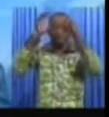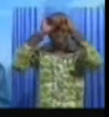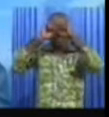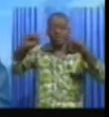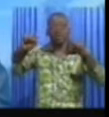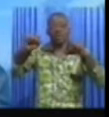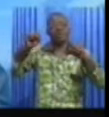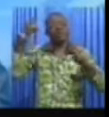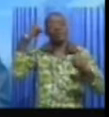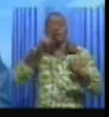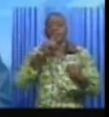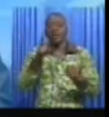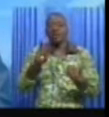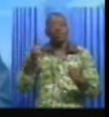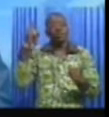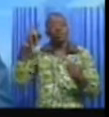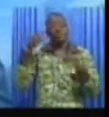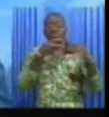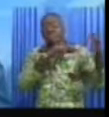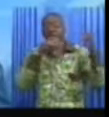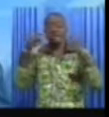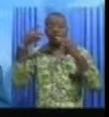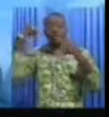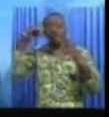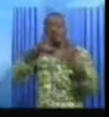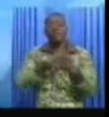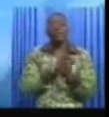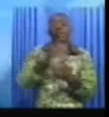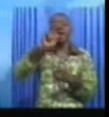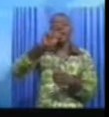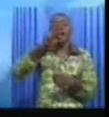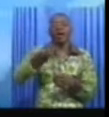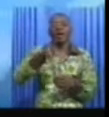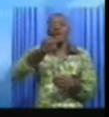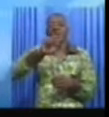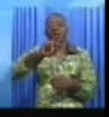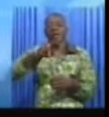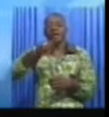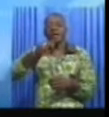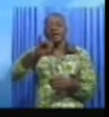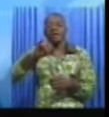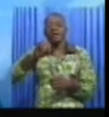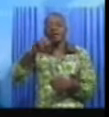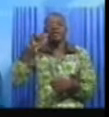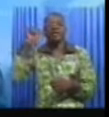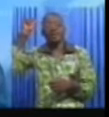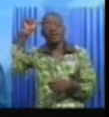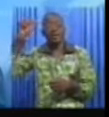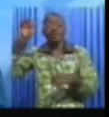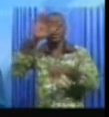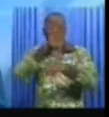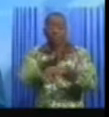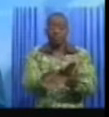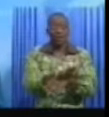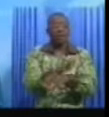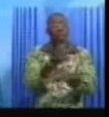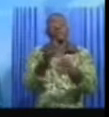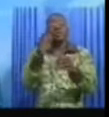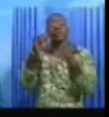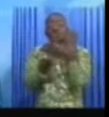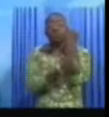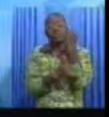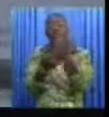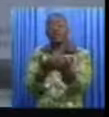d'Afrique du Sud, symbole de la lutte anti-apartheid, s'est aggravé hier soir. Le pays s'attend au